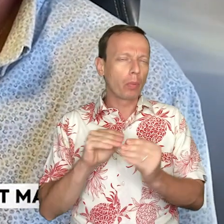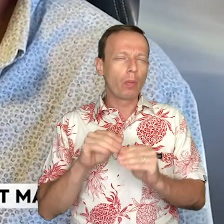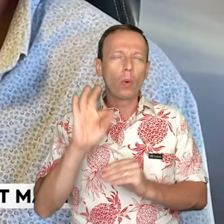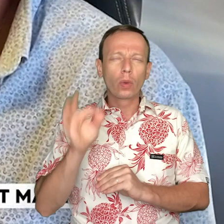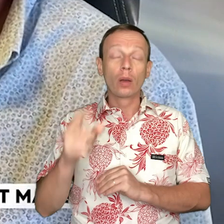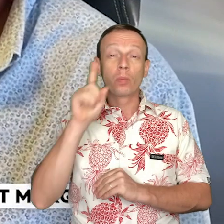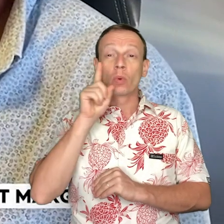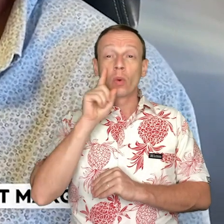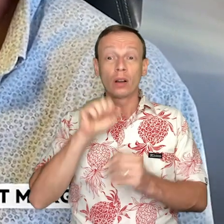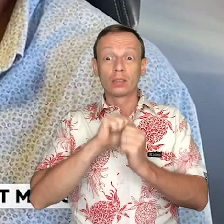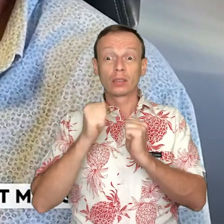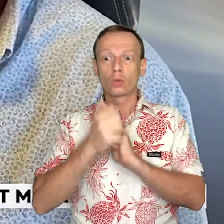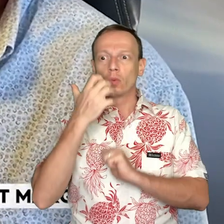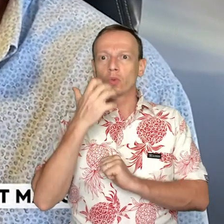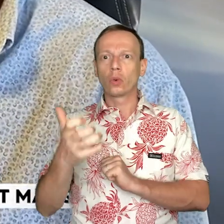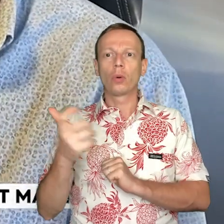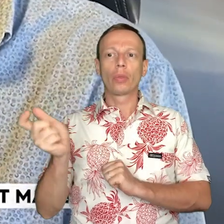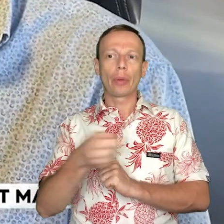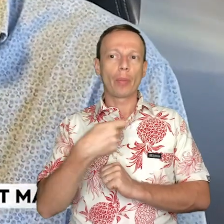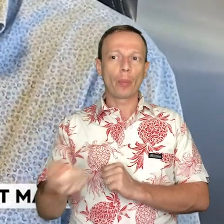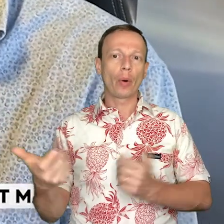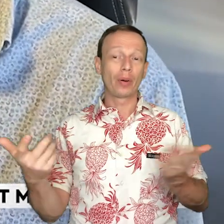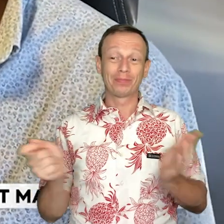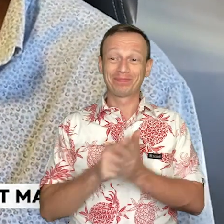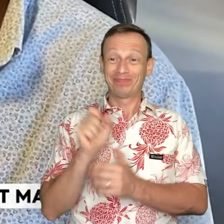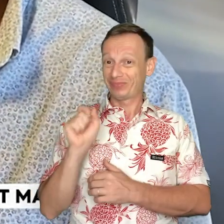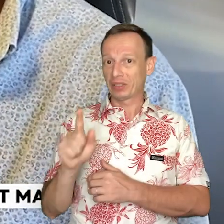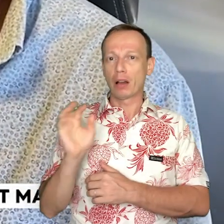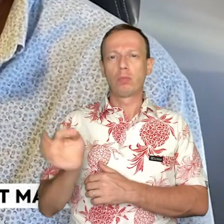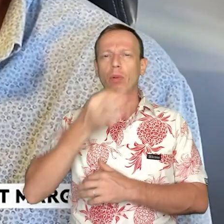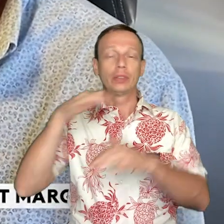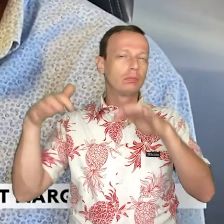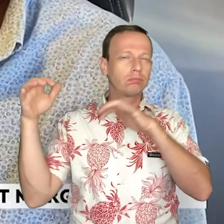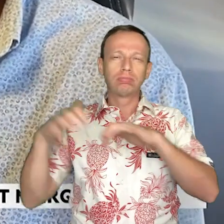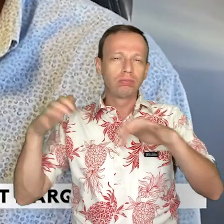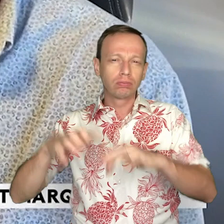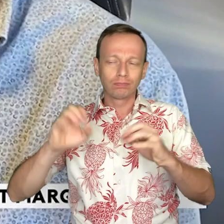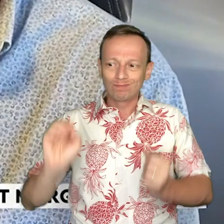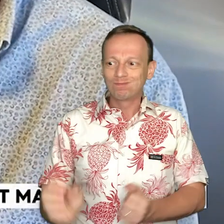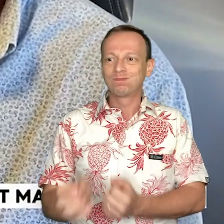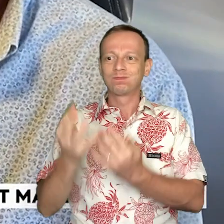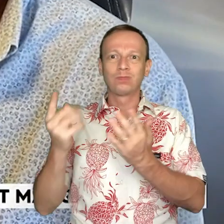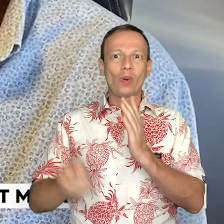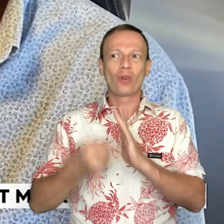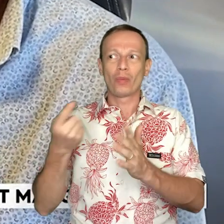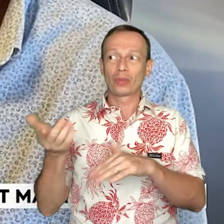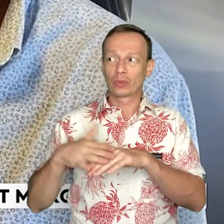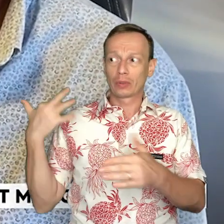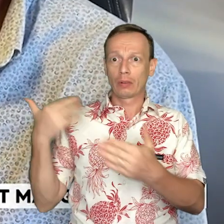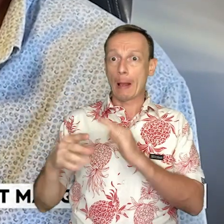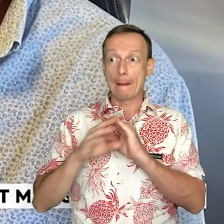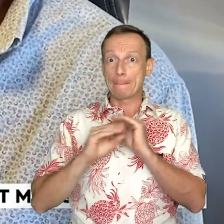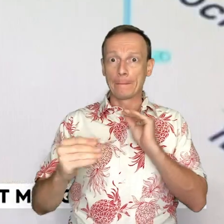pose un problème puisque la saison chaude, normalement c'est à cette période que les pluies, ça régénère